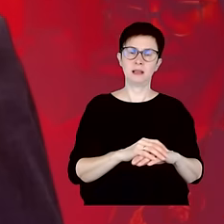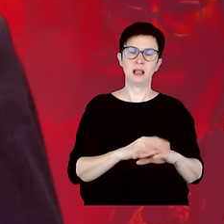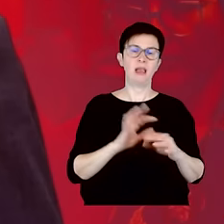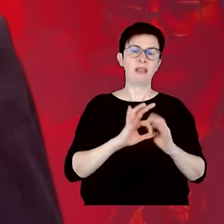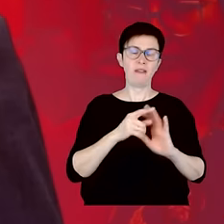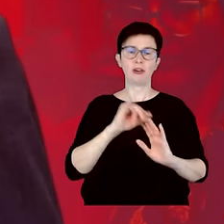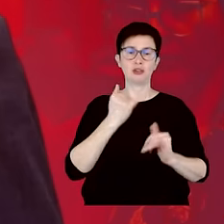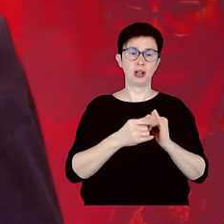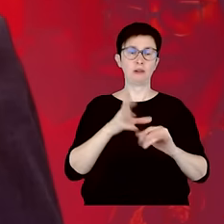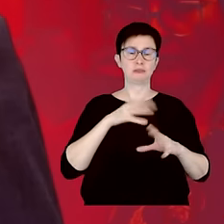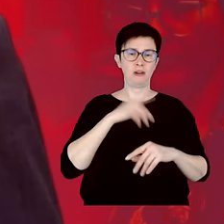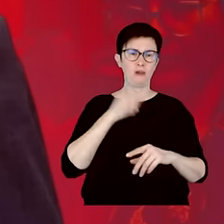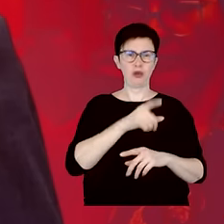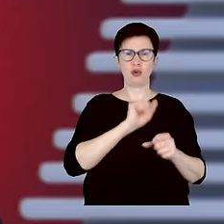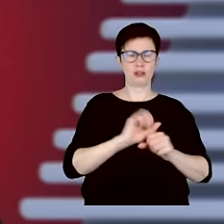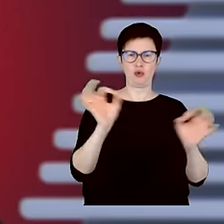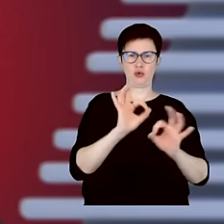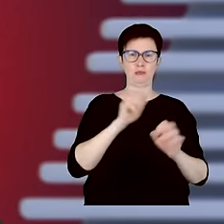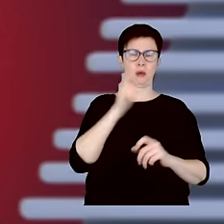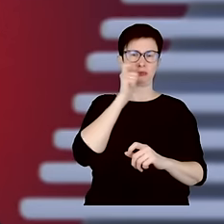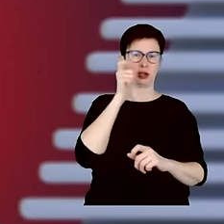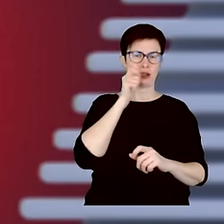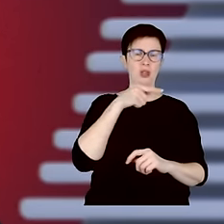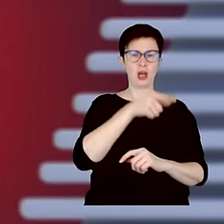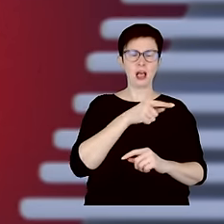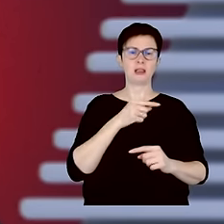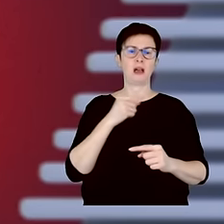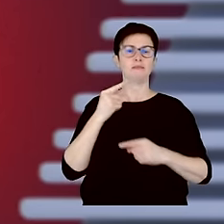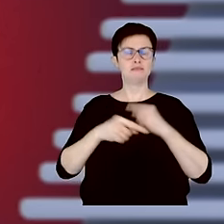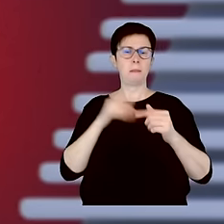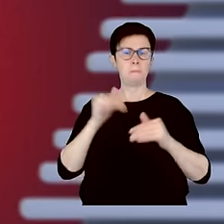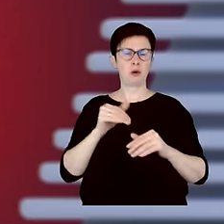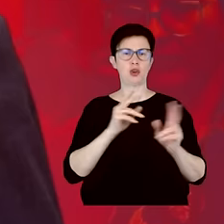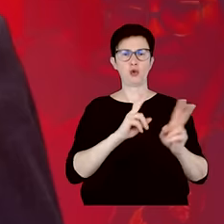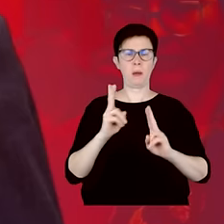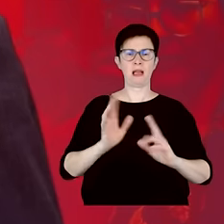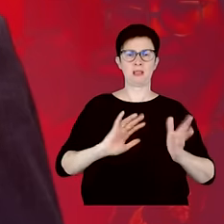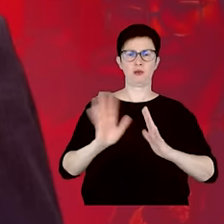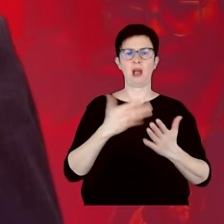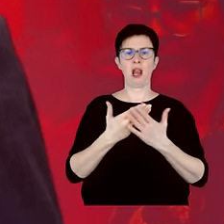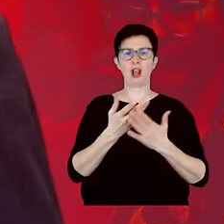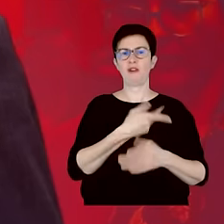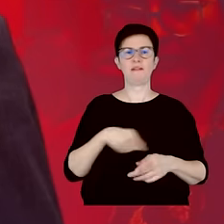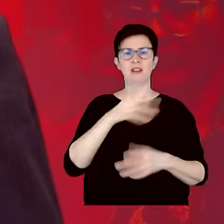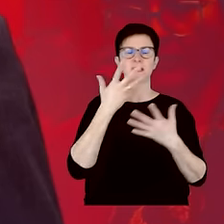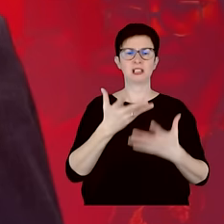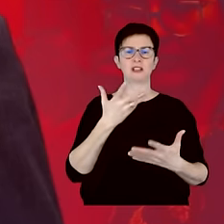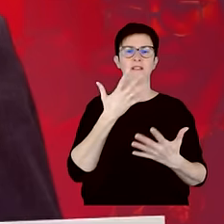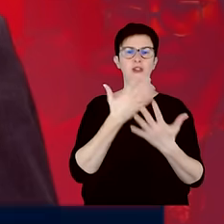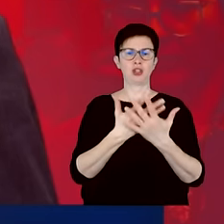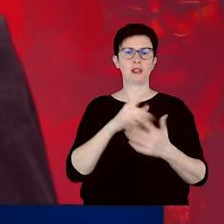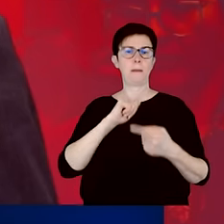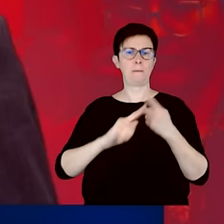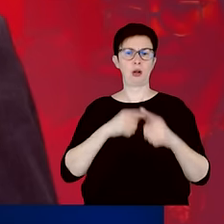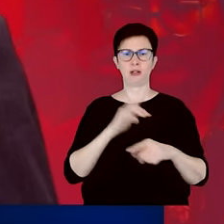przestępcy, tę procedurę można odbyć w sposób cywilizowany. Dlaczego wy chcecie mieć więźniów politycznych? To nie są więźniowie polityczni,